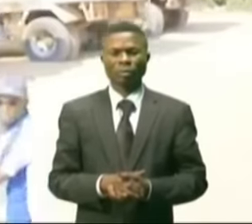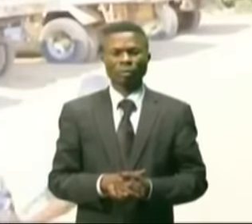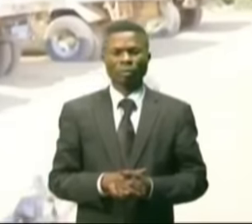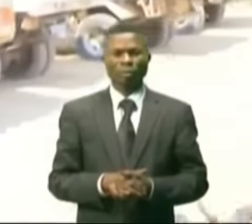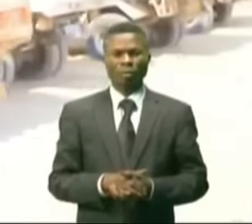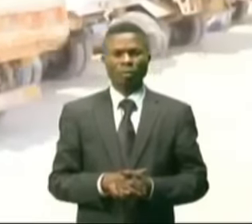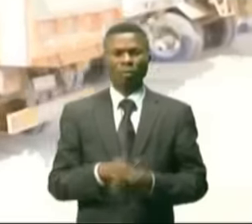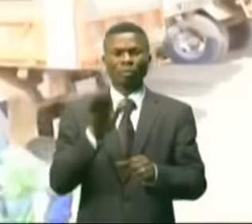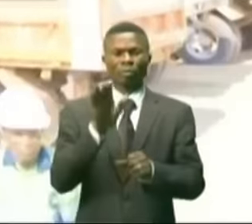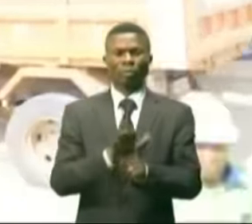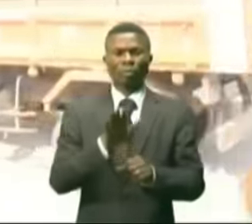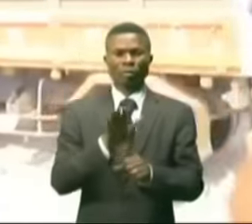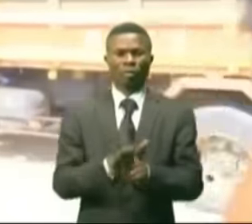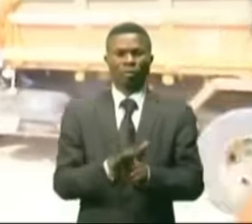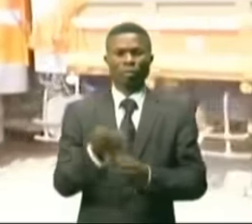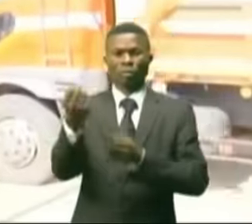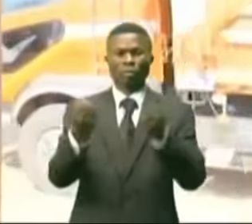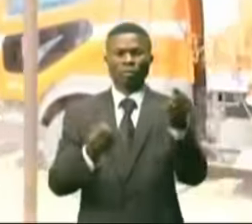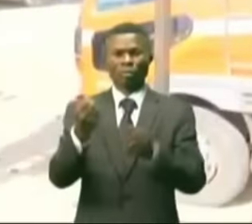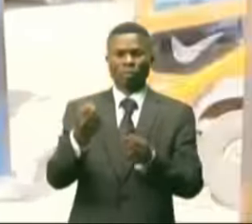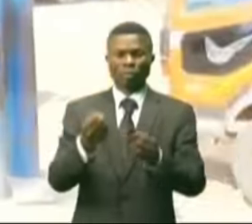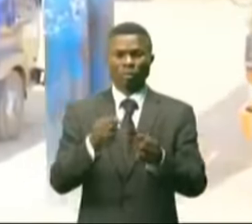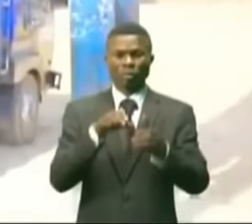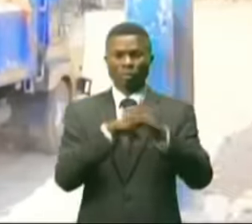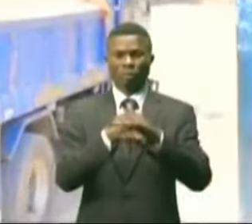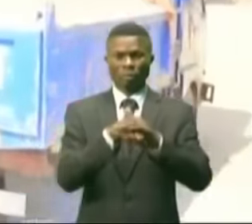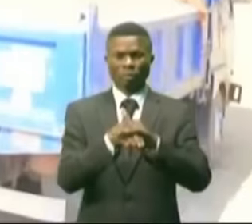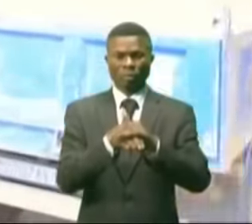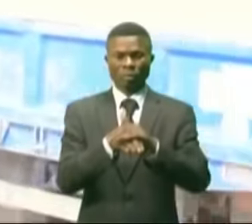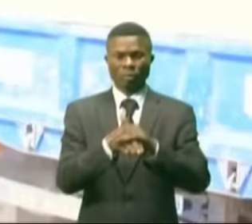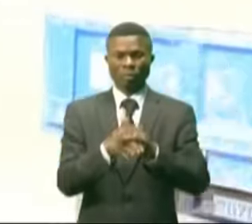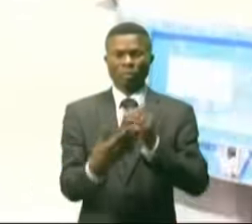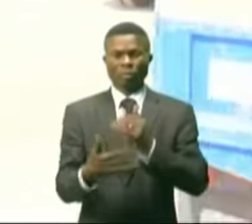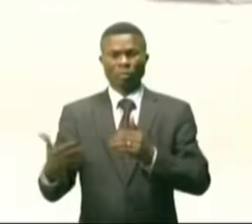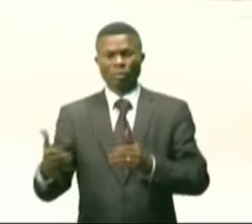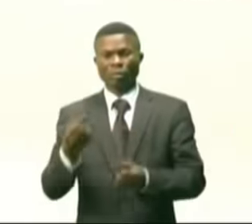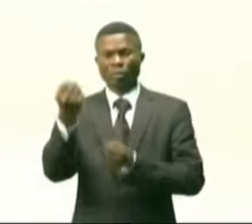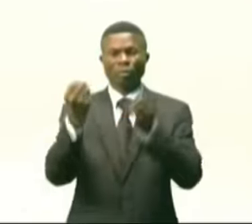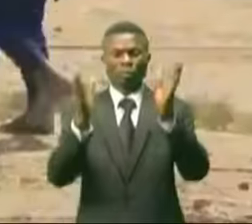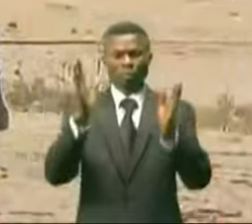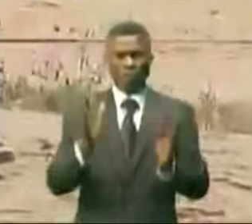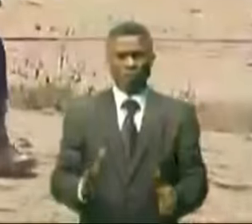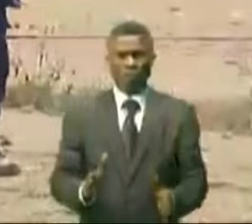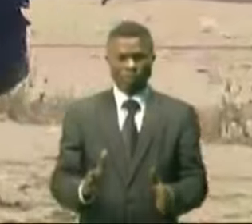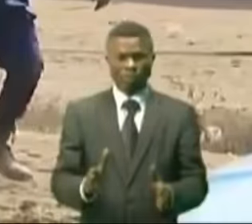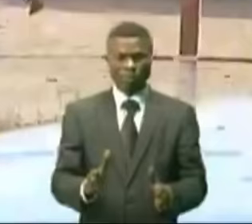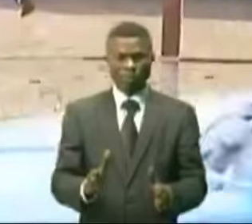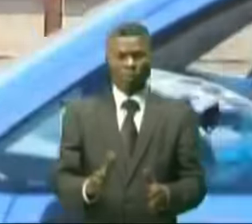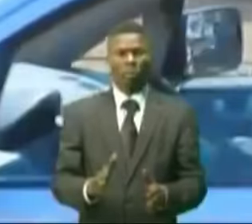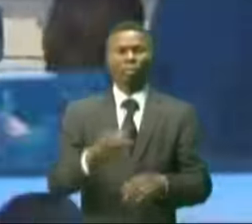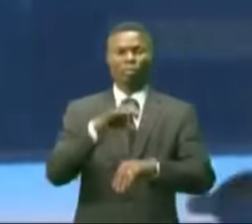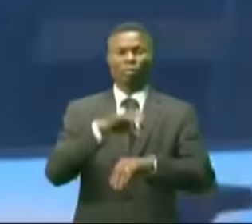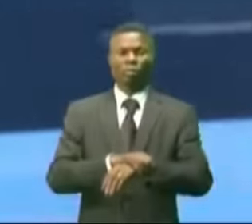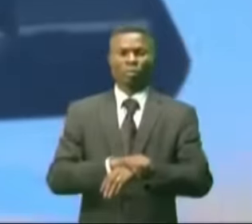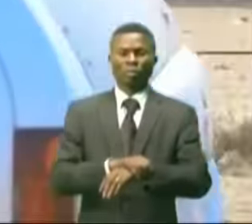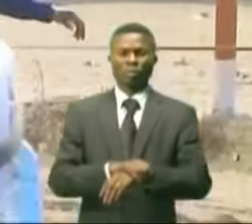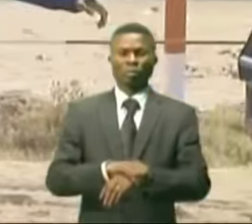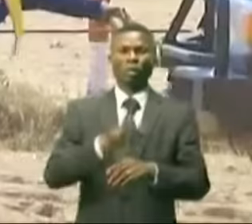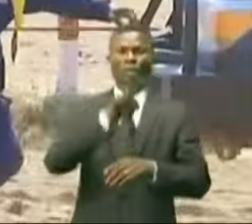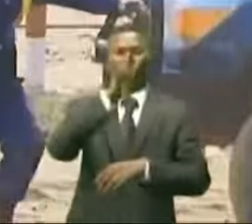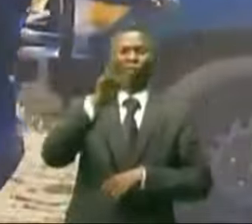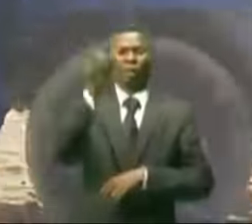Un nombre important de camions contenant du sable et plusieurs chauffeurs ont été interpellés le vendredi 31